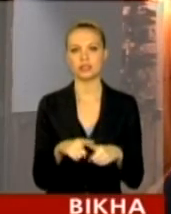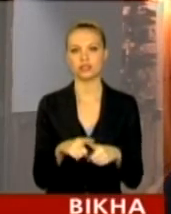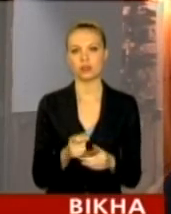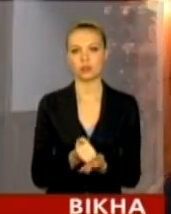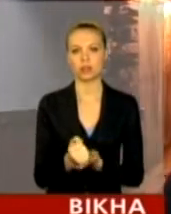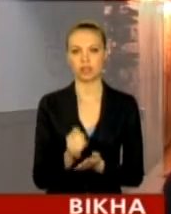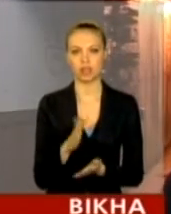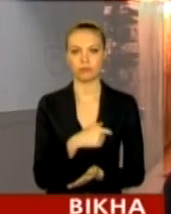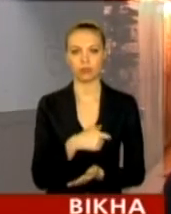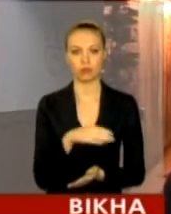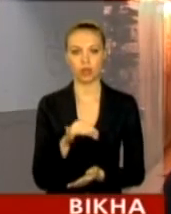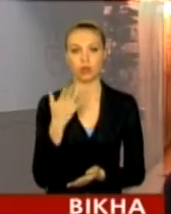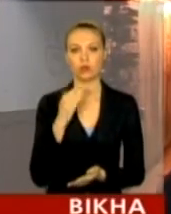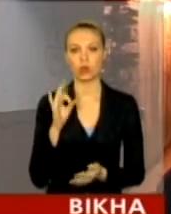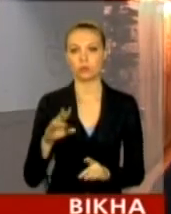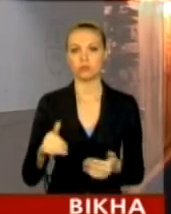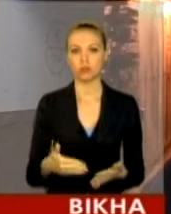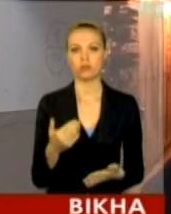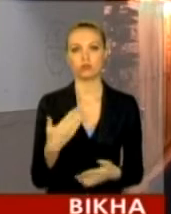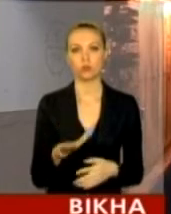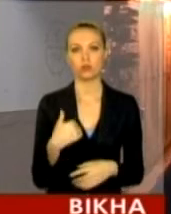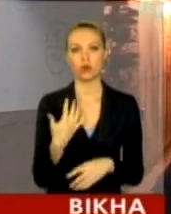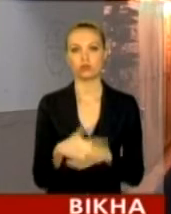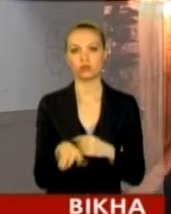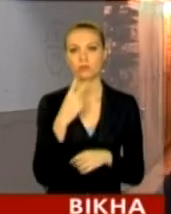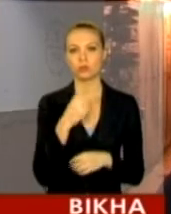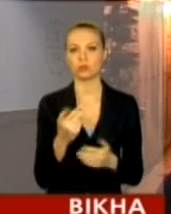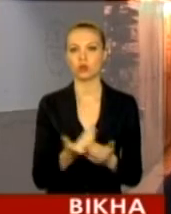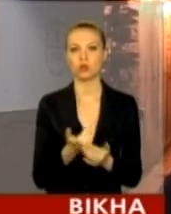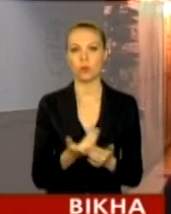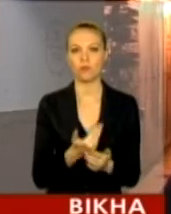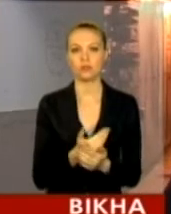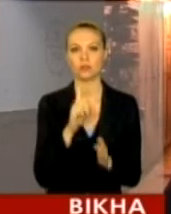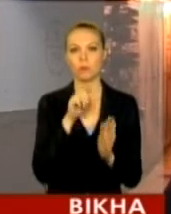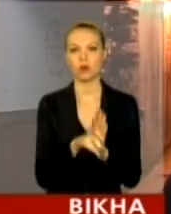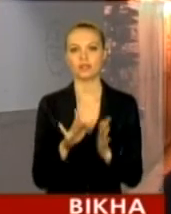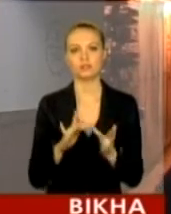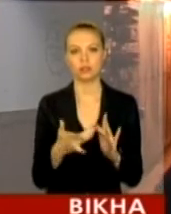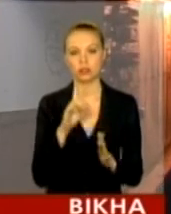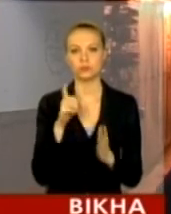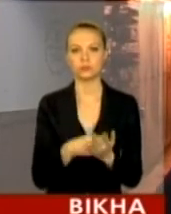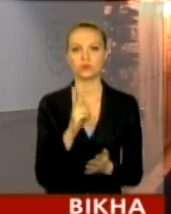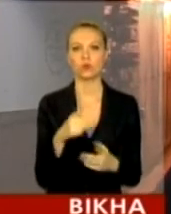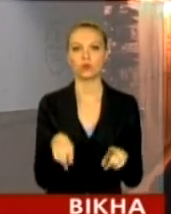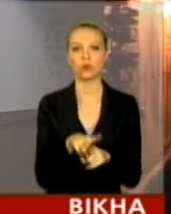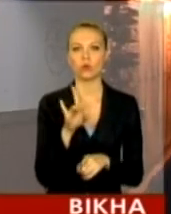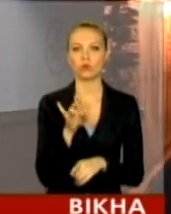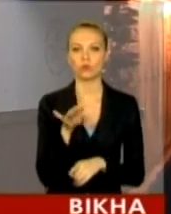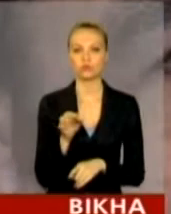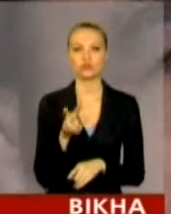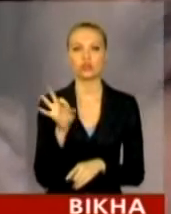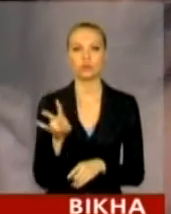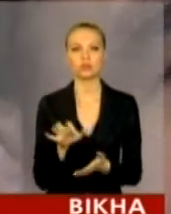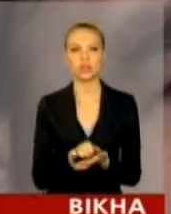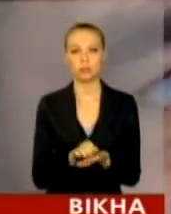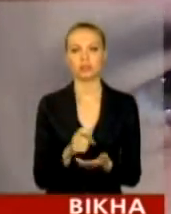кандидатом в депутаты. Когда он представился, то я тогда посмотрел там новости, полез в інтернет, там узнав, хто такий Крупський, чим він займається.